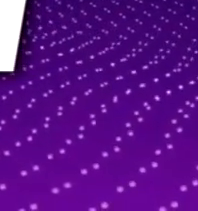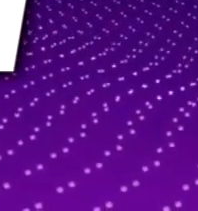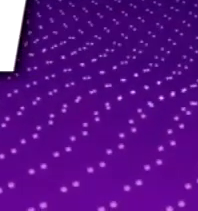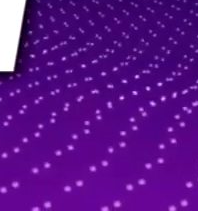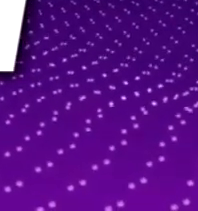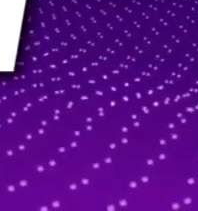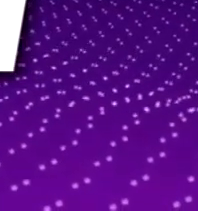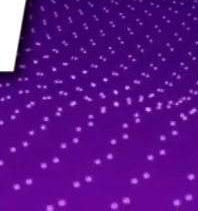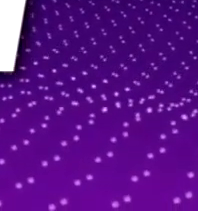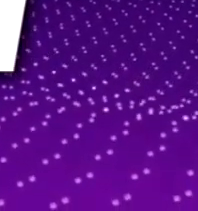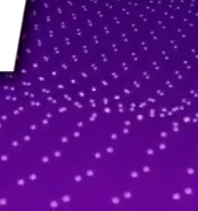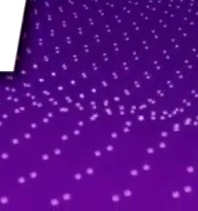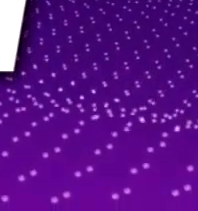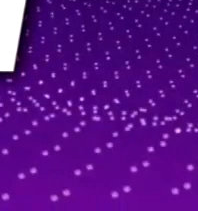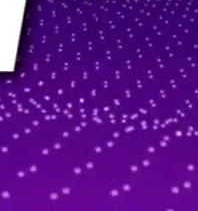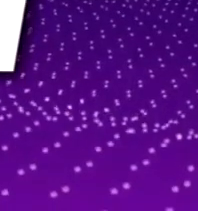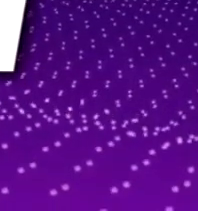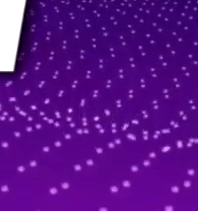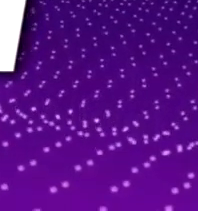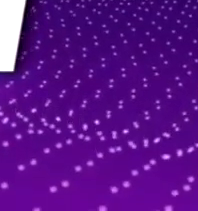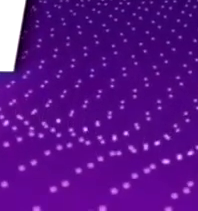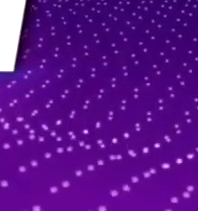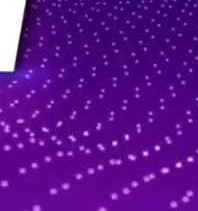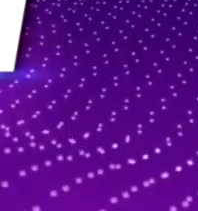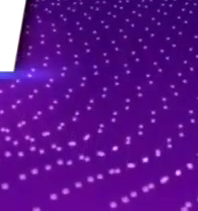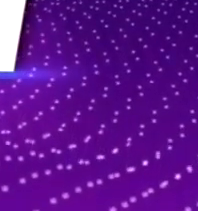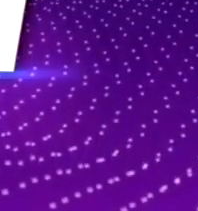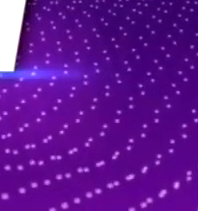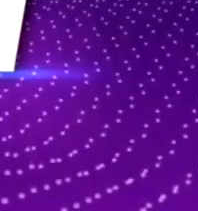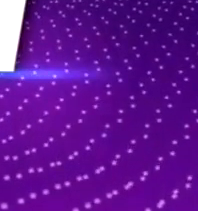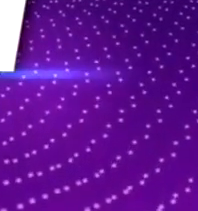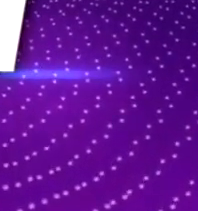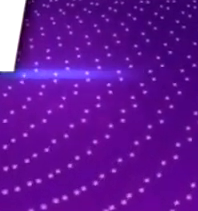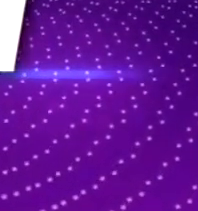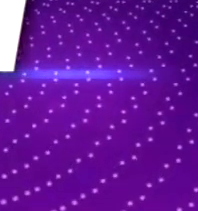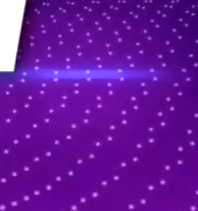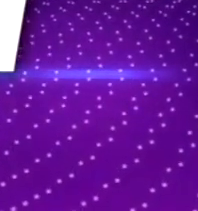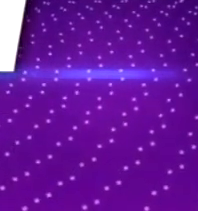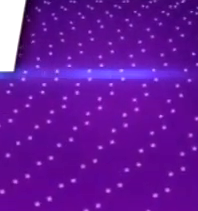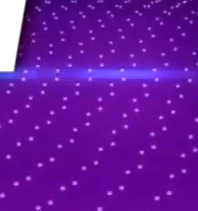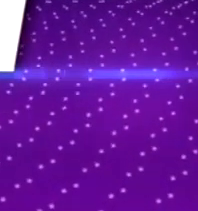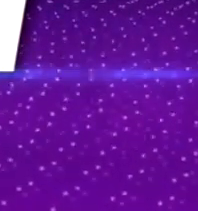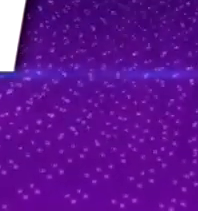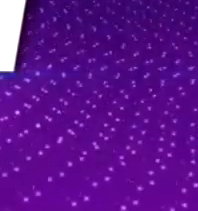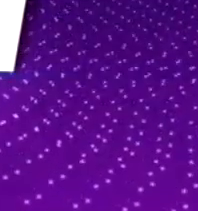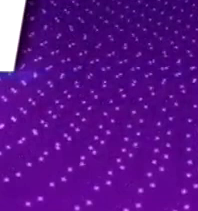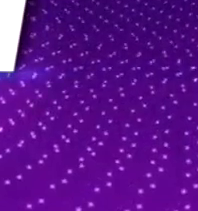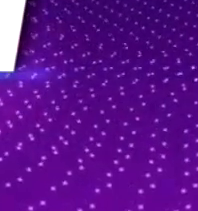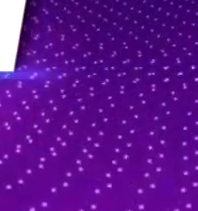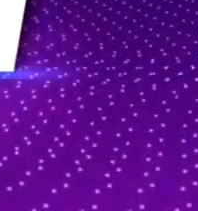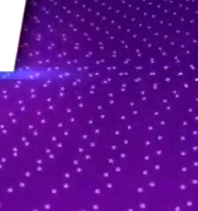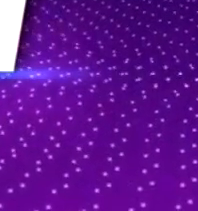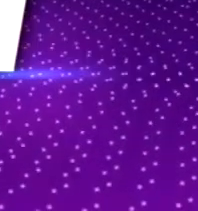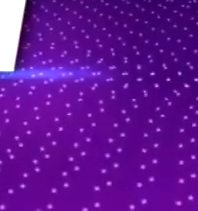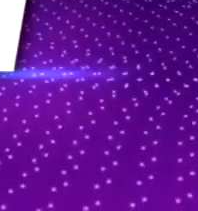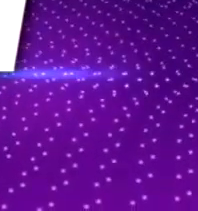ในโรงพยาบาล16คนโดยมี1คนที่อาการรุนแรงขณะนี้อาการยังคงทรงตัวค่ะยอดผู้ป่วยที่ยังคงต้องเฝ้า